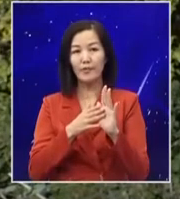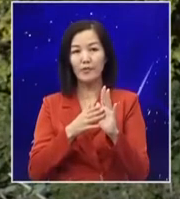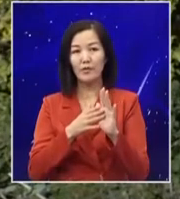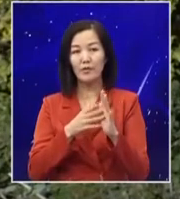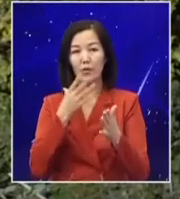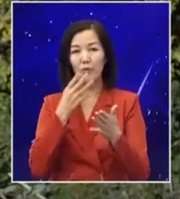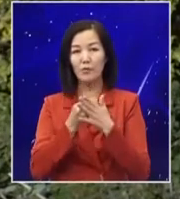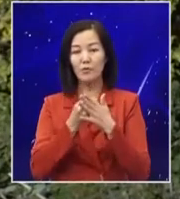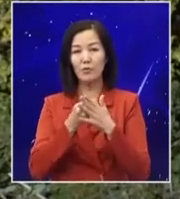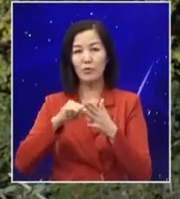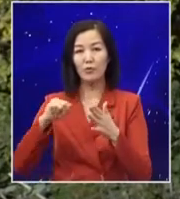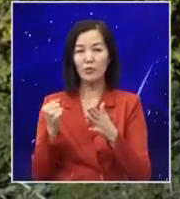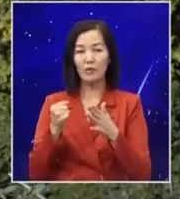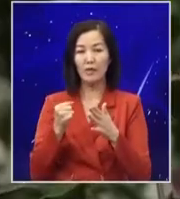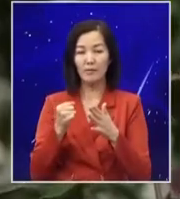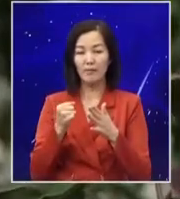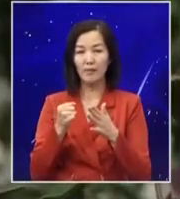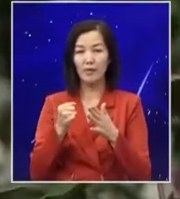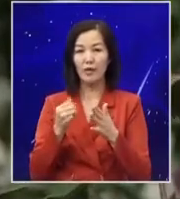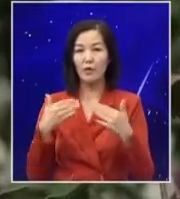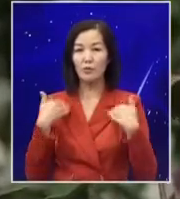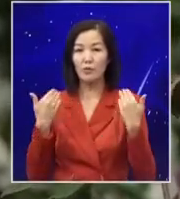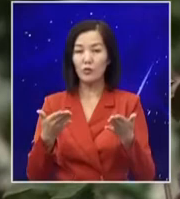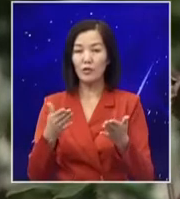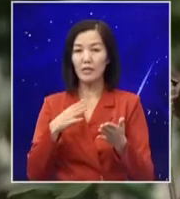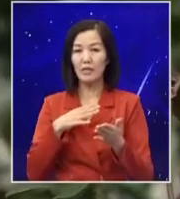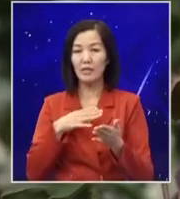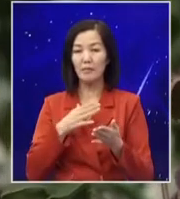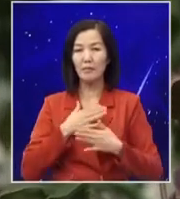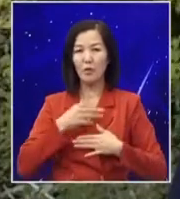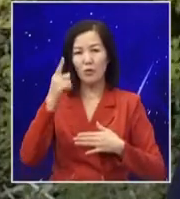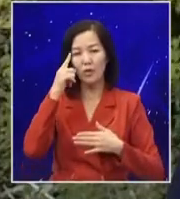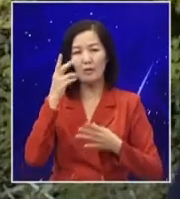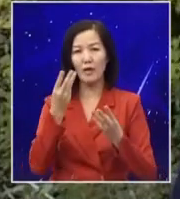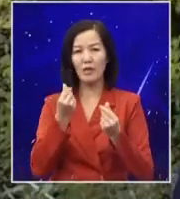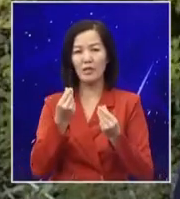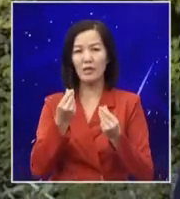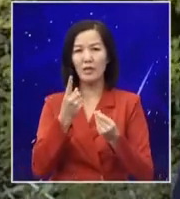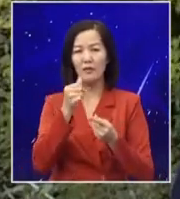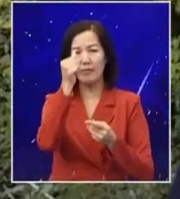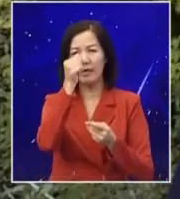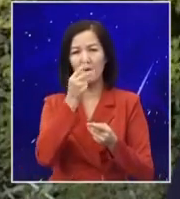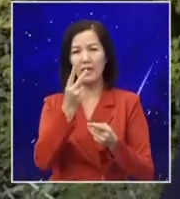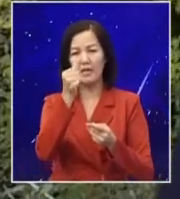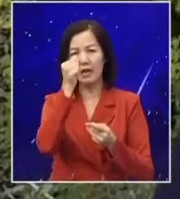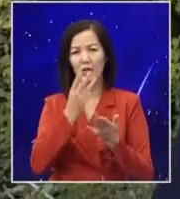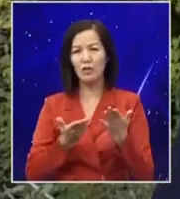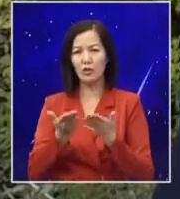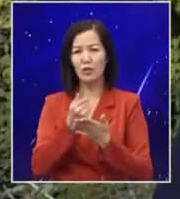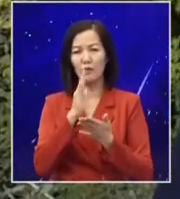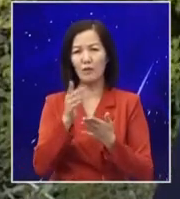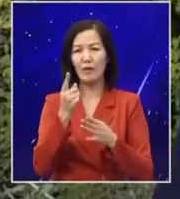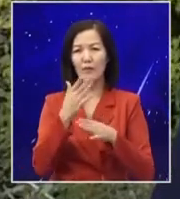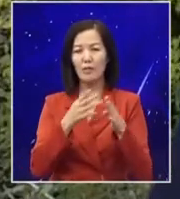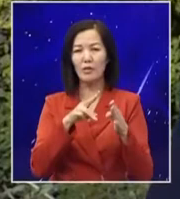өзім достарым арасында ұсыныс тастадым. Мен ойладым, бұл қаражатты біз бір ай, екі ай жинайтын шығармыз деп, өйткені 1,5 миллион